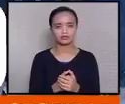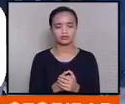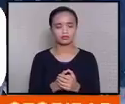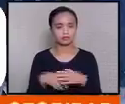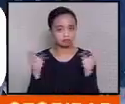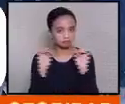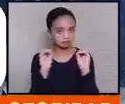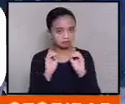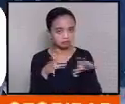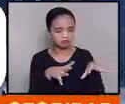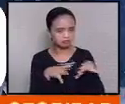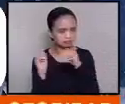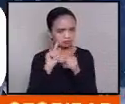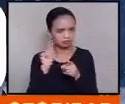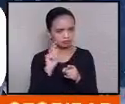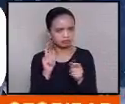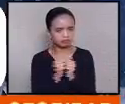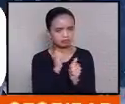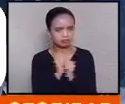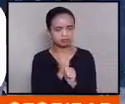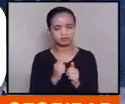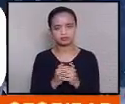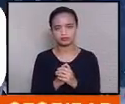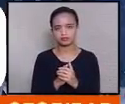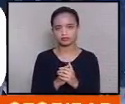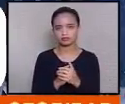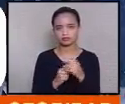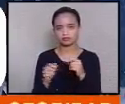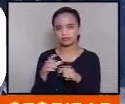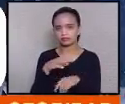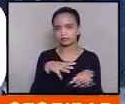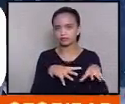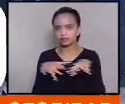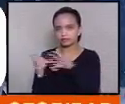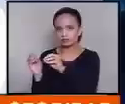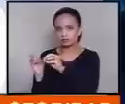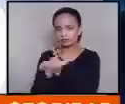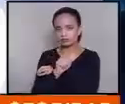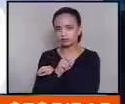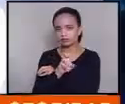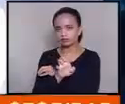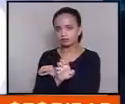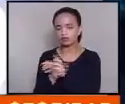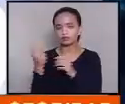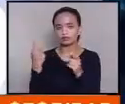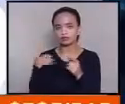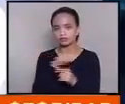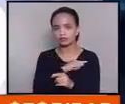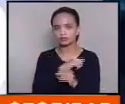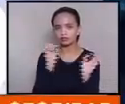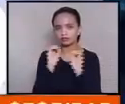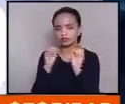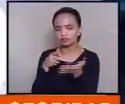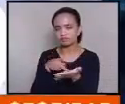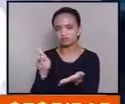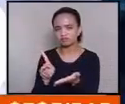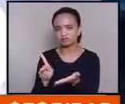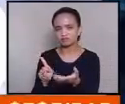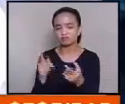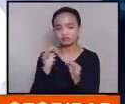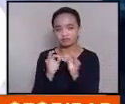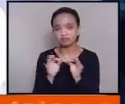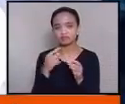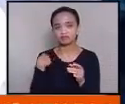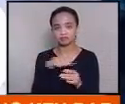Walang leave. Ano ibig sabihin itong walang leave? Yung parang ano, sir, yung leave, sir. Para ba, sir, pag pahinga, sir, ba? May leave kami, kaso wala naman yung bayad yun, sir. Pag nag-leave kami sa